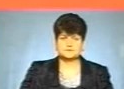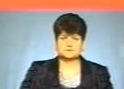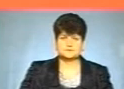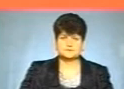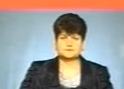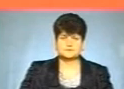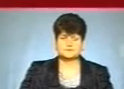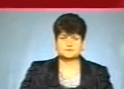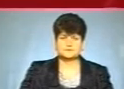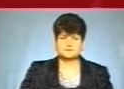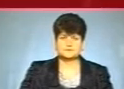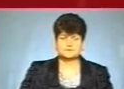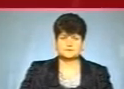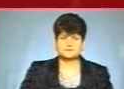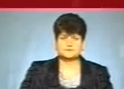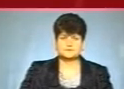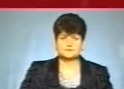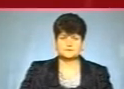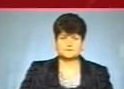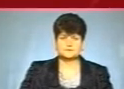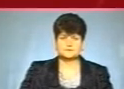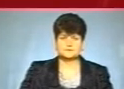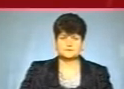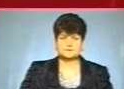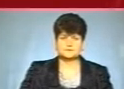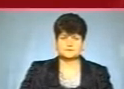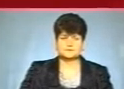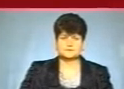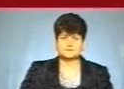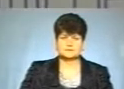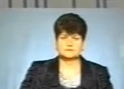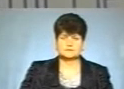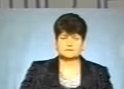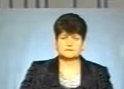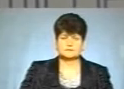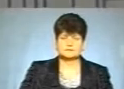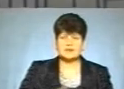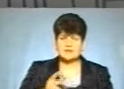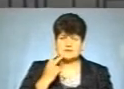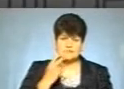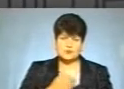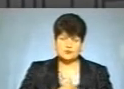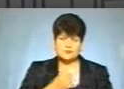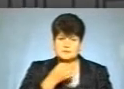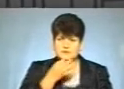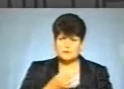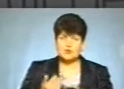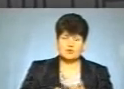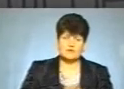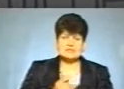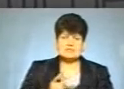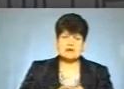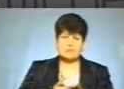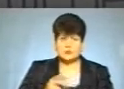Я Як завжди, я хочу вам повідомити про новини з